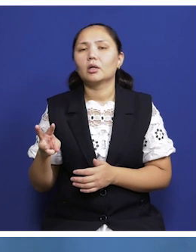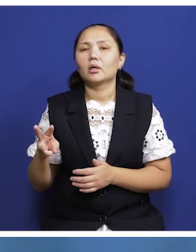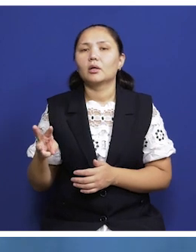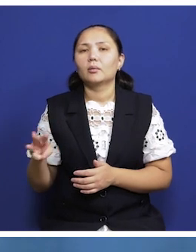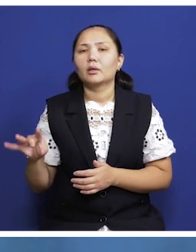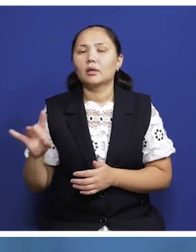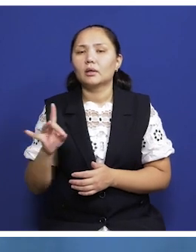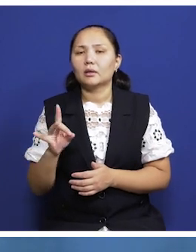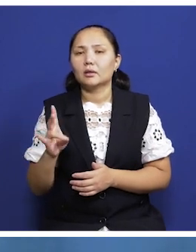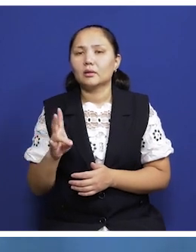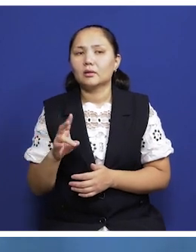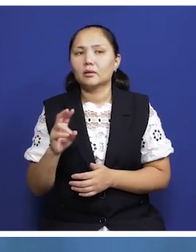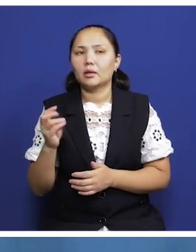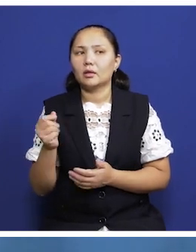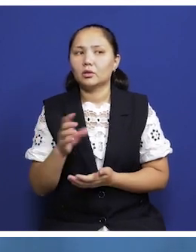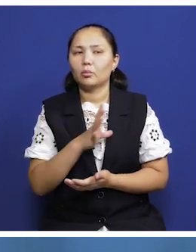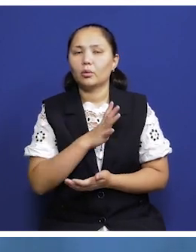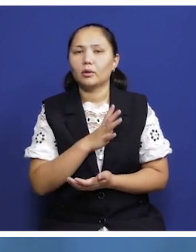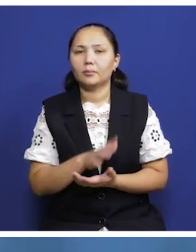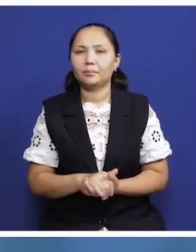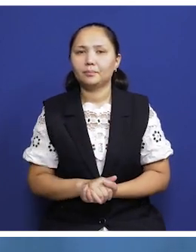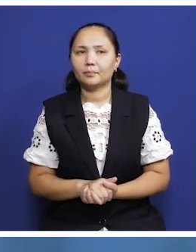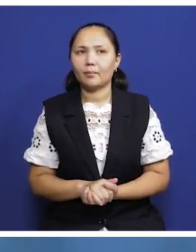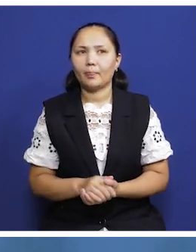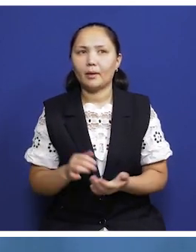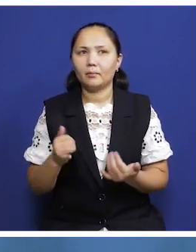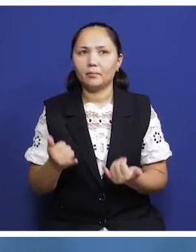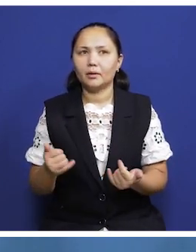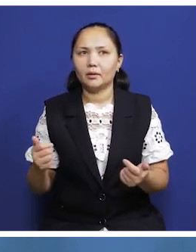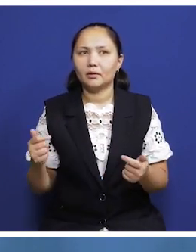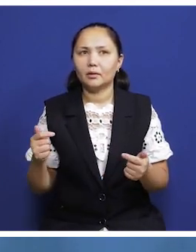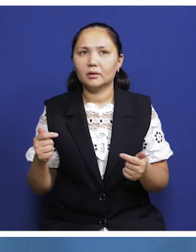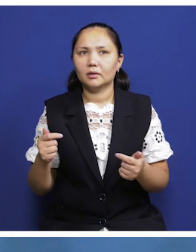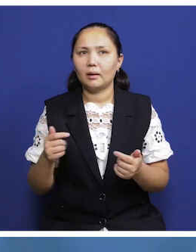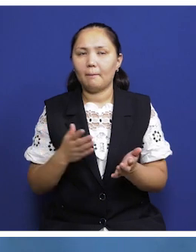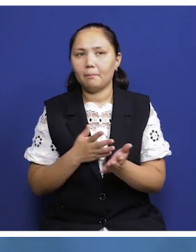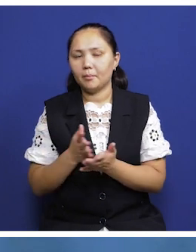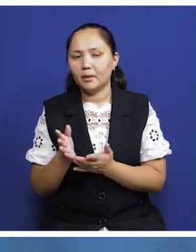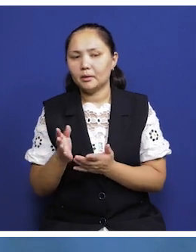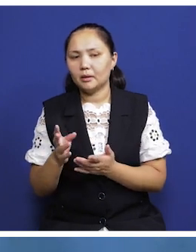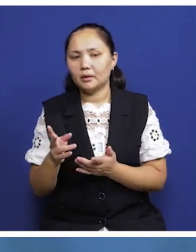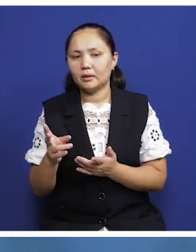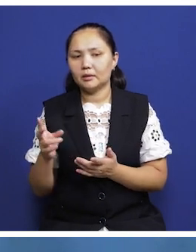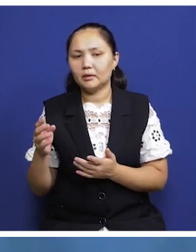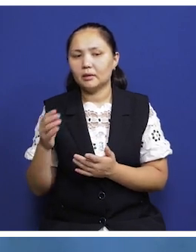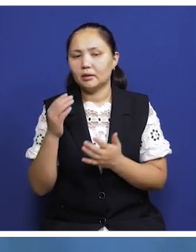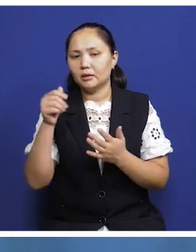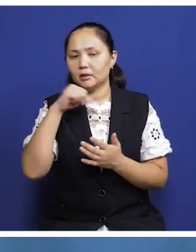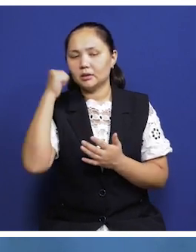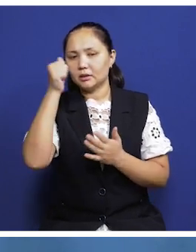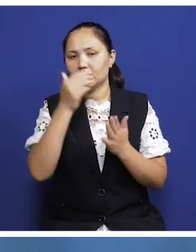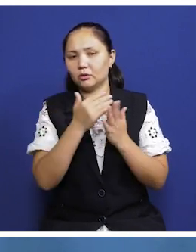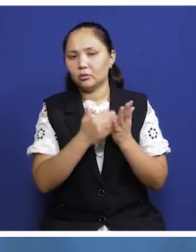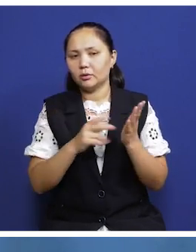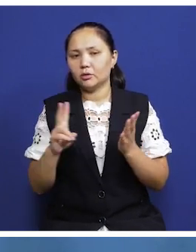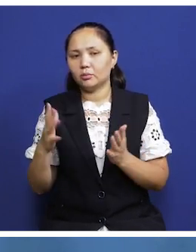айында 3,5 миллиард теңгені құрап отыр. Биыл негізгі капиталға бағытталған инвестиция көлемі жылдық жоспары 29 миллиард теңге